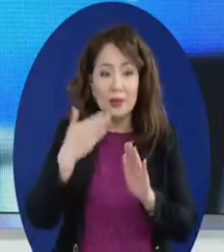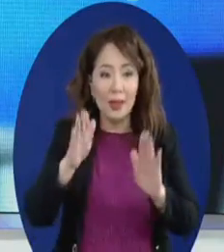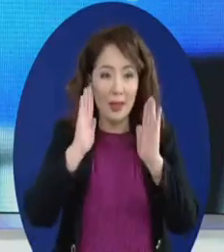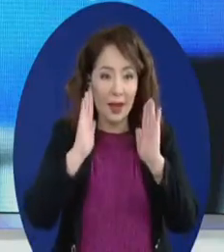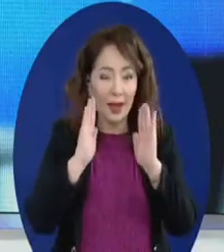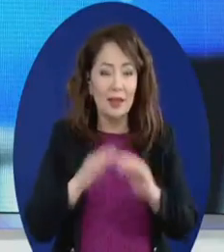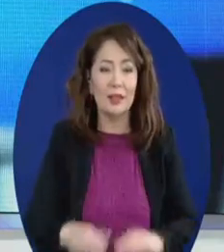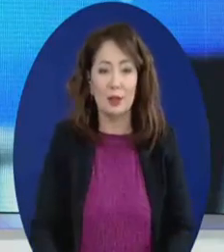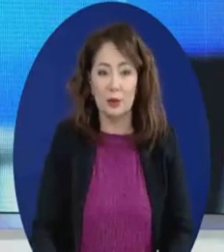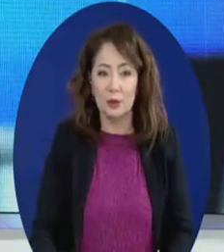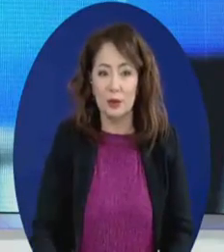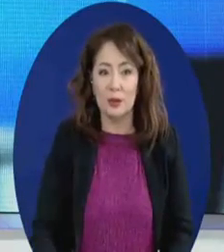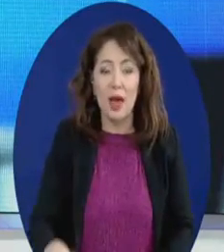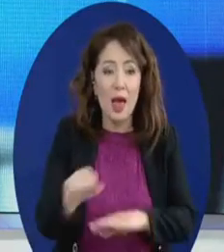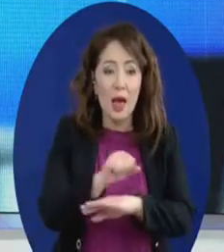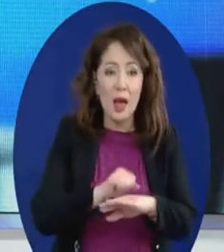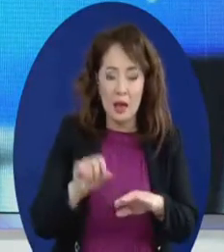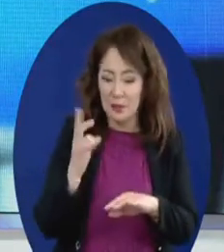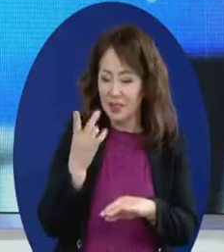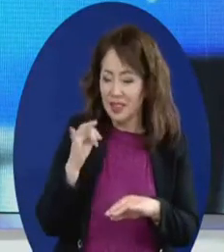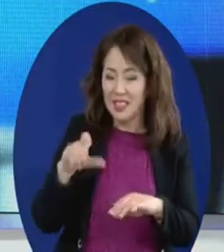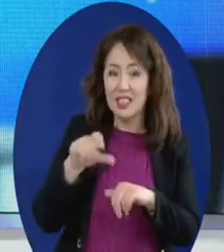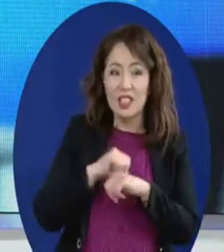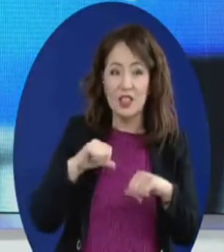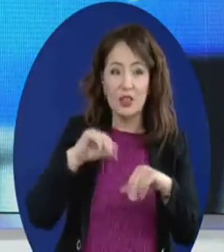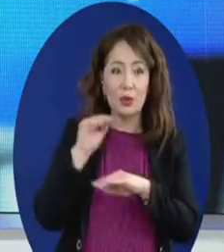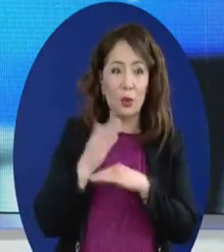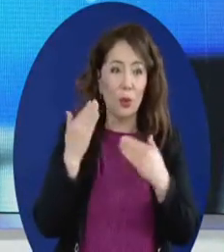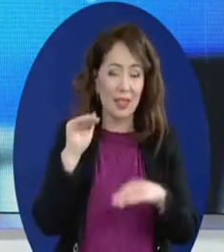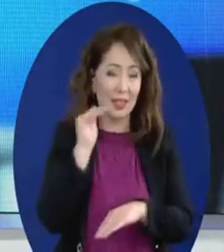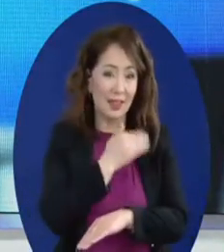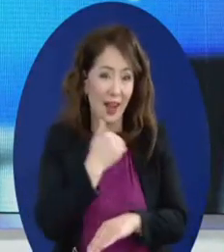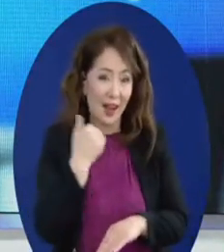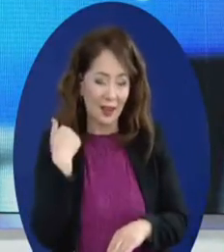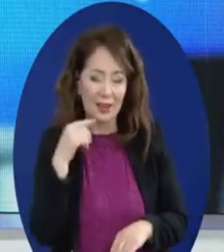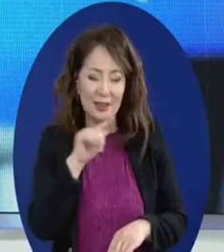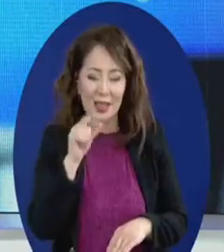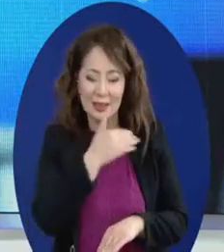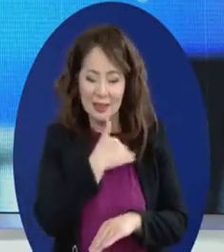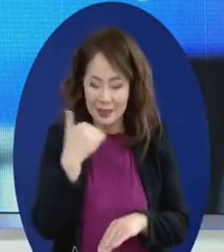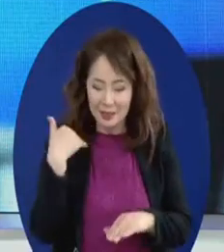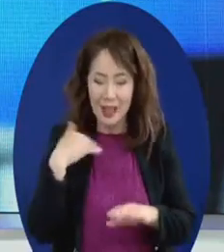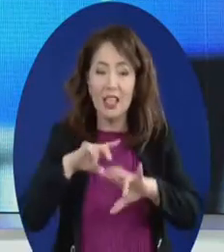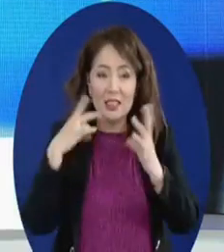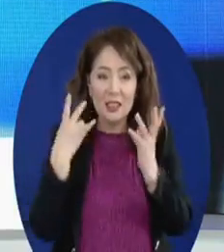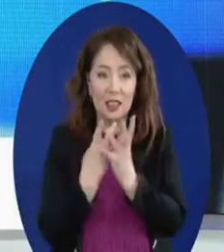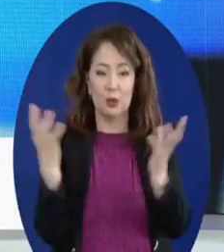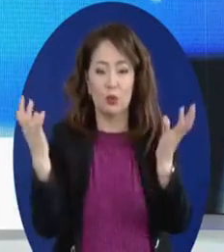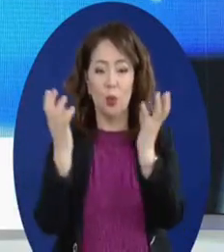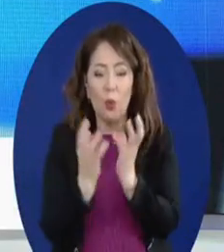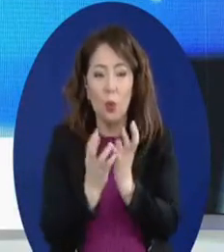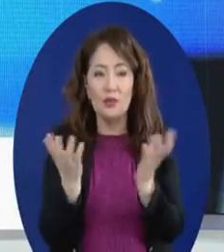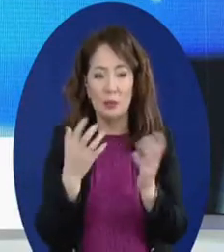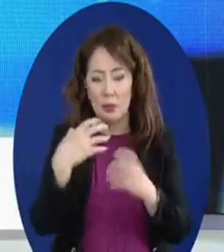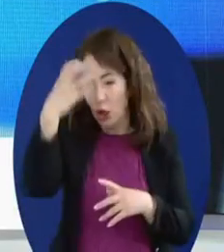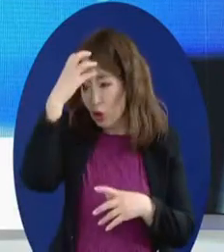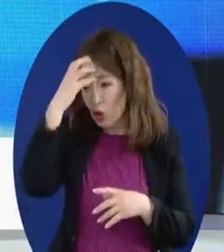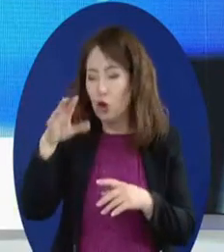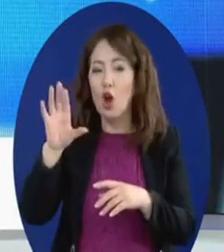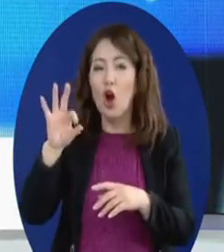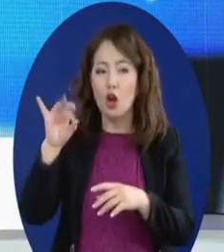дараагийн хэсэгт анхаарлаа хандуулна уу? Аймаг нийслэлийн иргэдийн төлөөлөгчдийн хурлын дараага засаг дарга нарын нэгдсэн уулзалт семинар төрийн ордны их дахинд